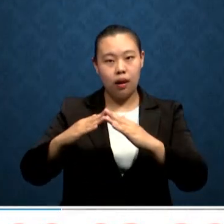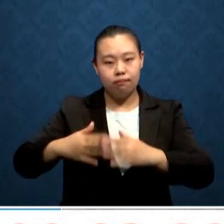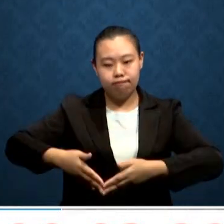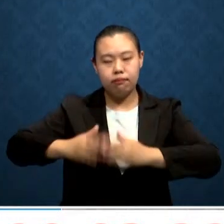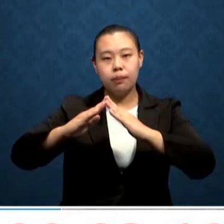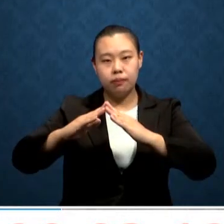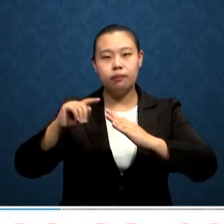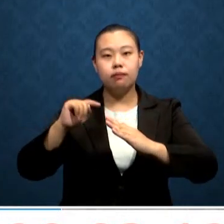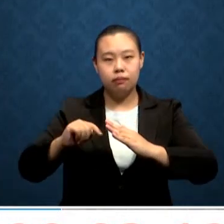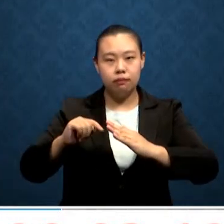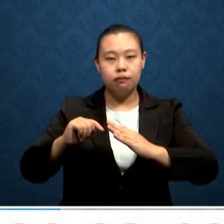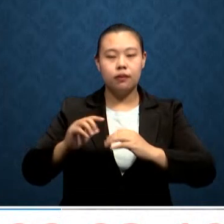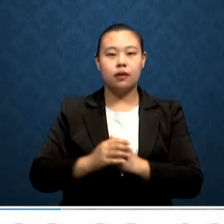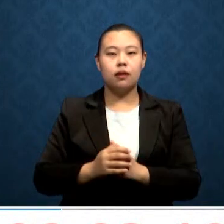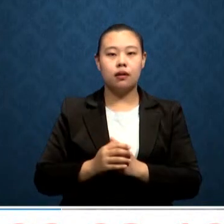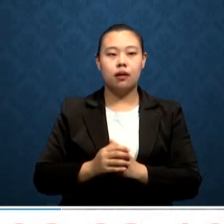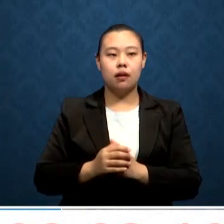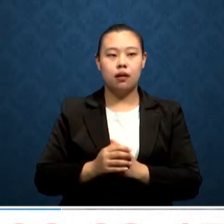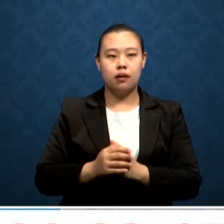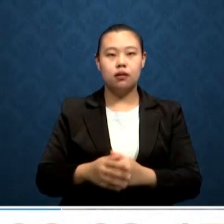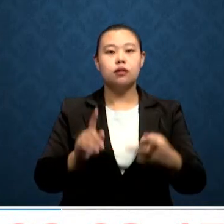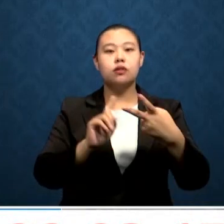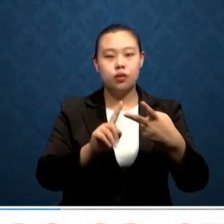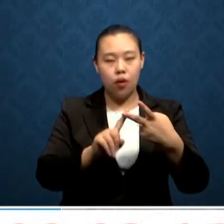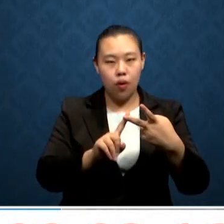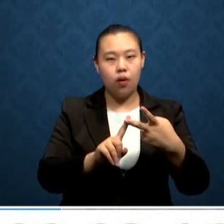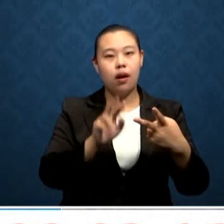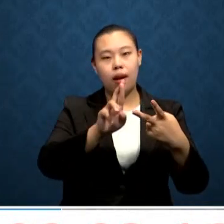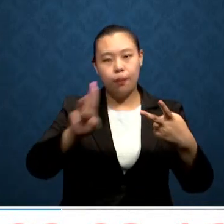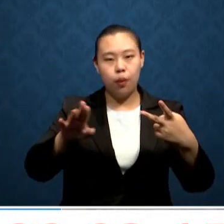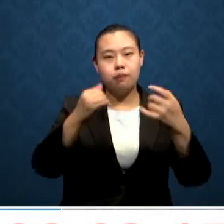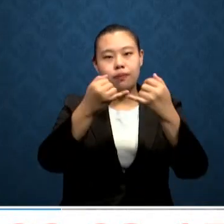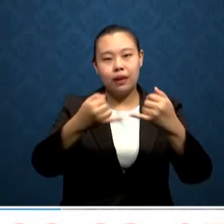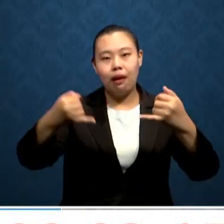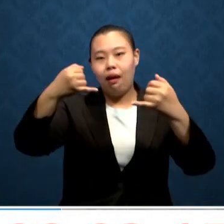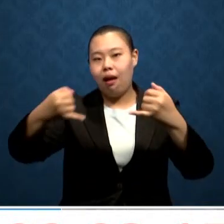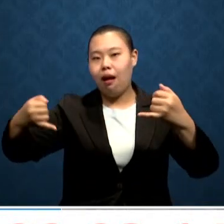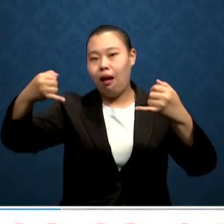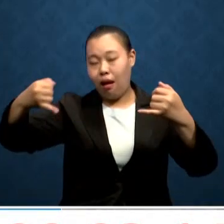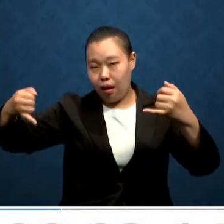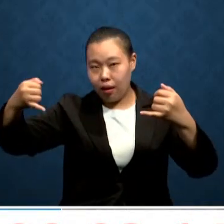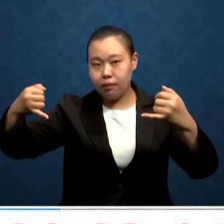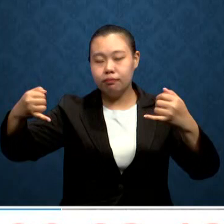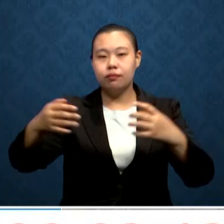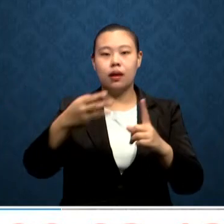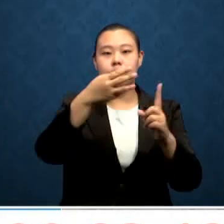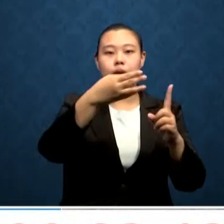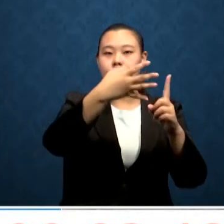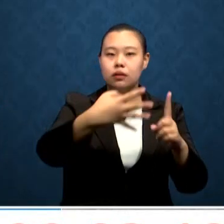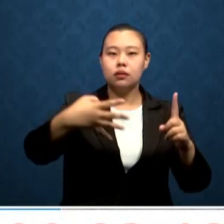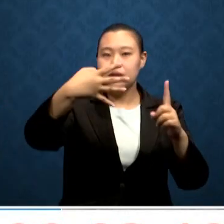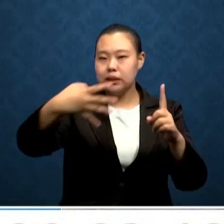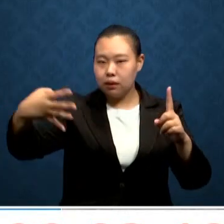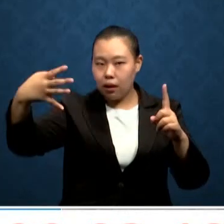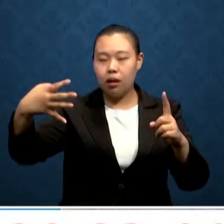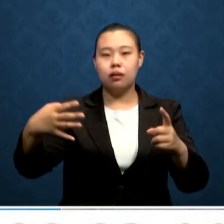ส่งและระบบจำหน่ายไฟฟ้ารวมถึงระบบผลตอบแท